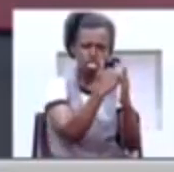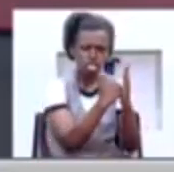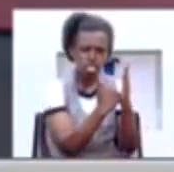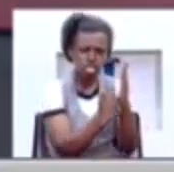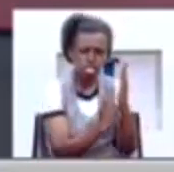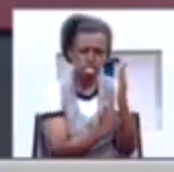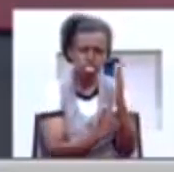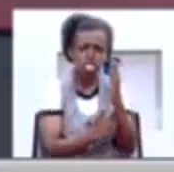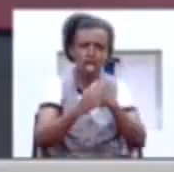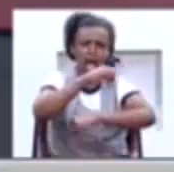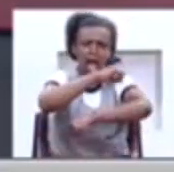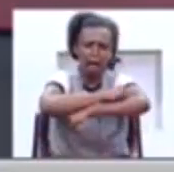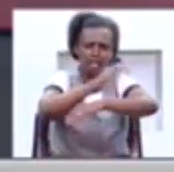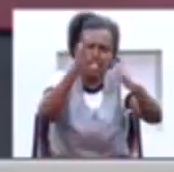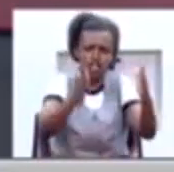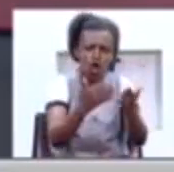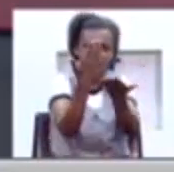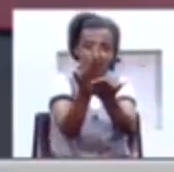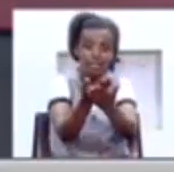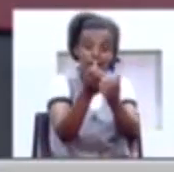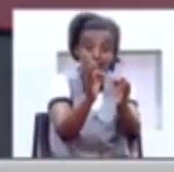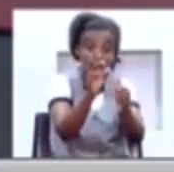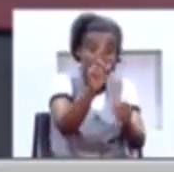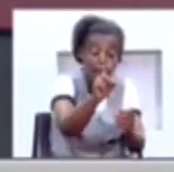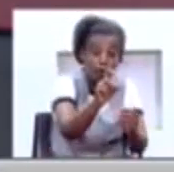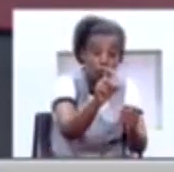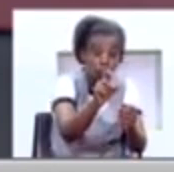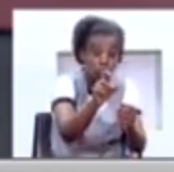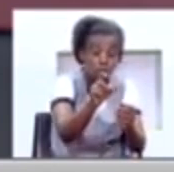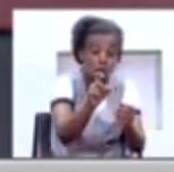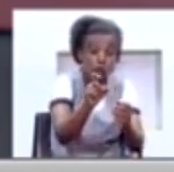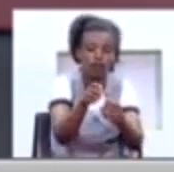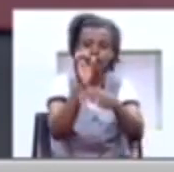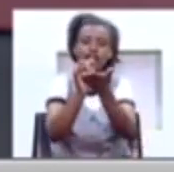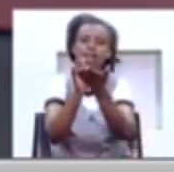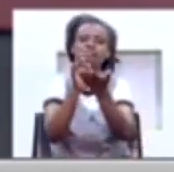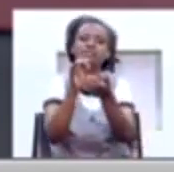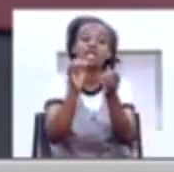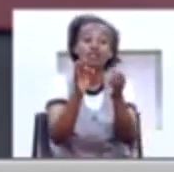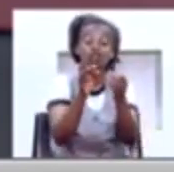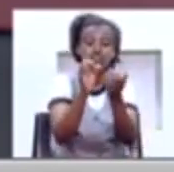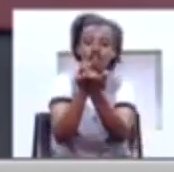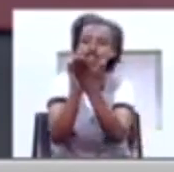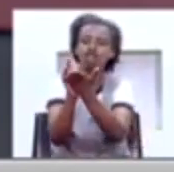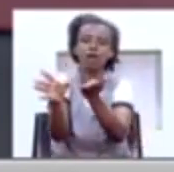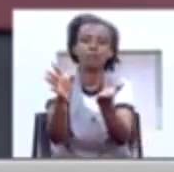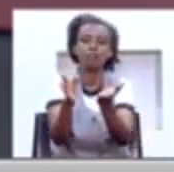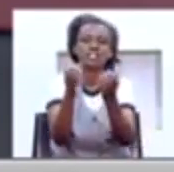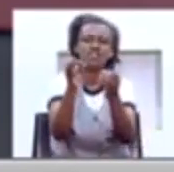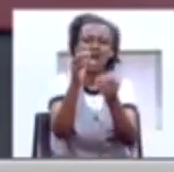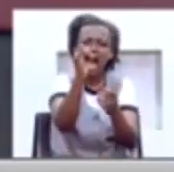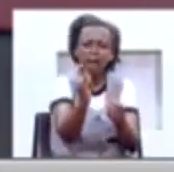n'amazina y'abanyeshuri abasaba kureba ko abatari abahutukazi birukanwa yego ati kandi wasanga bose ari